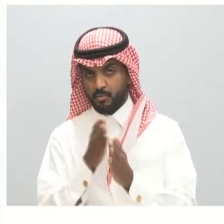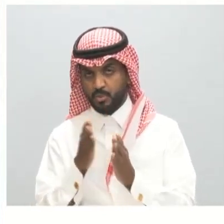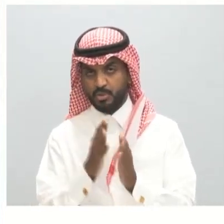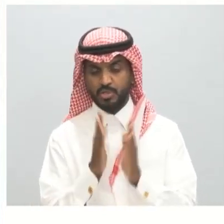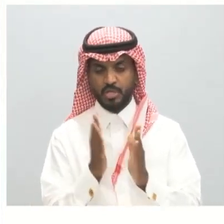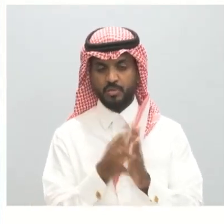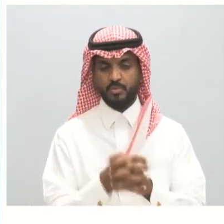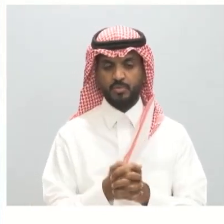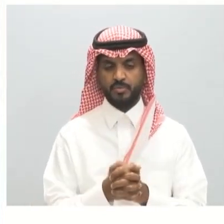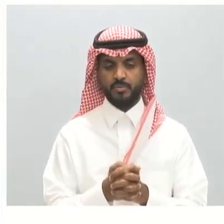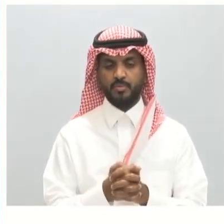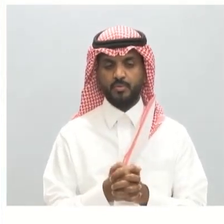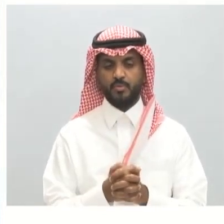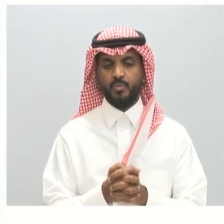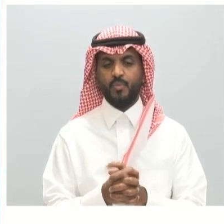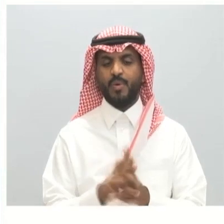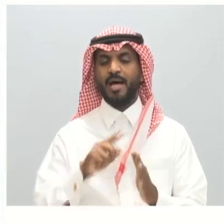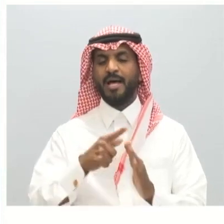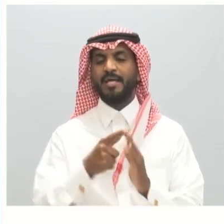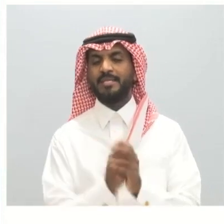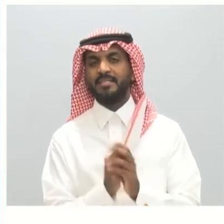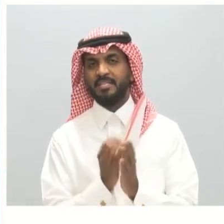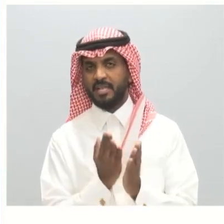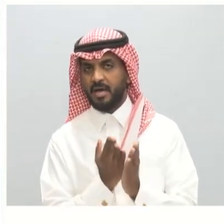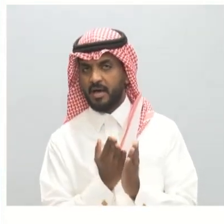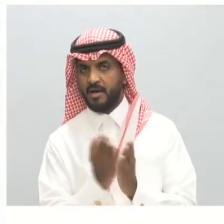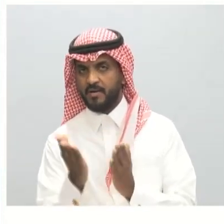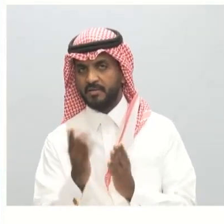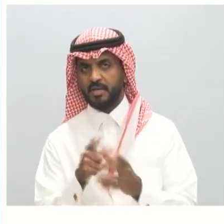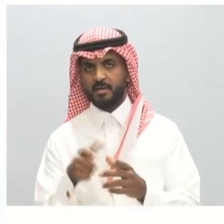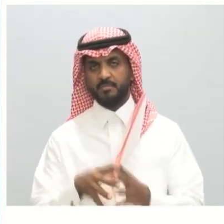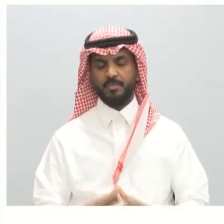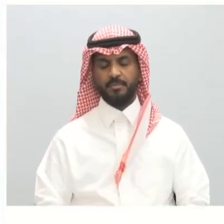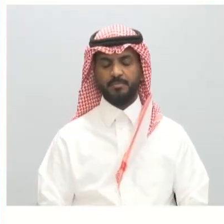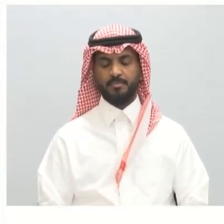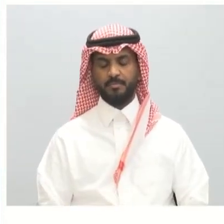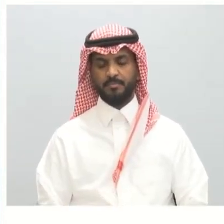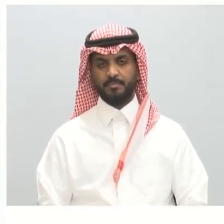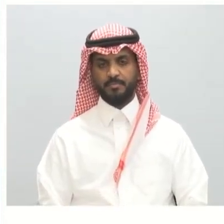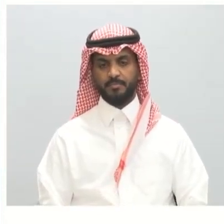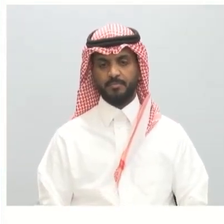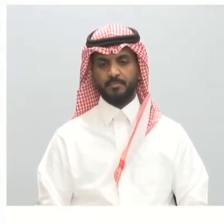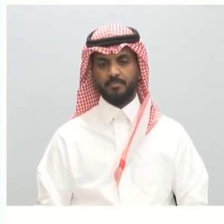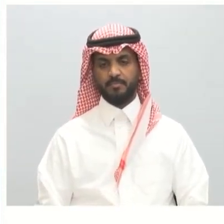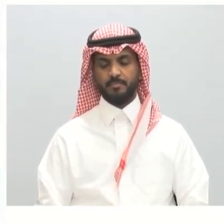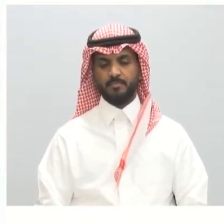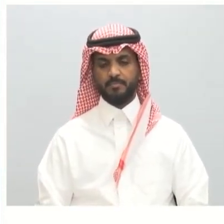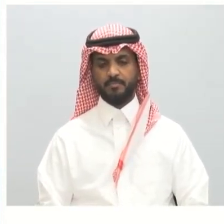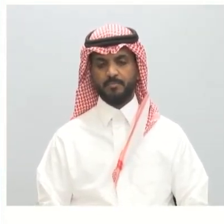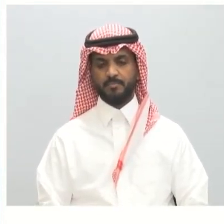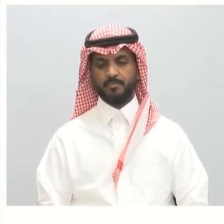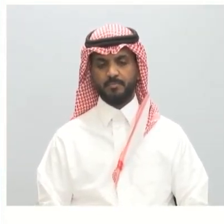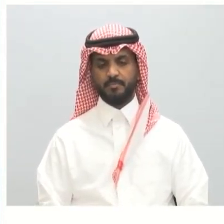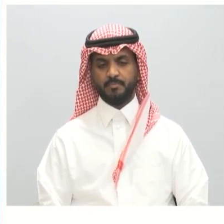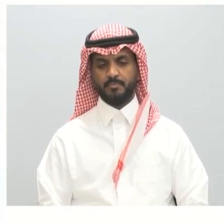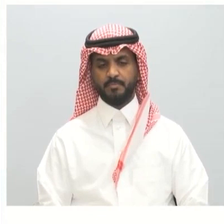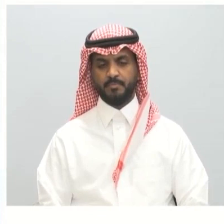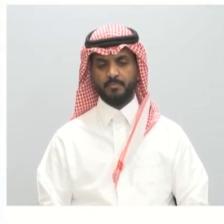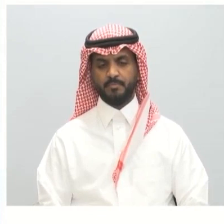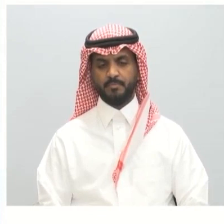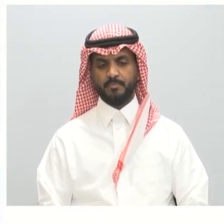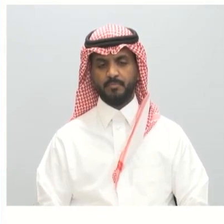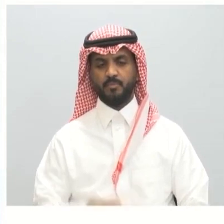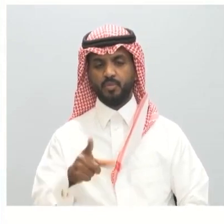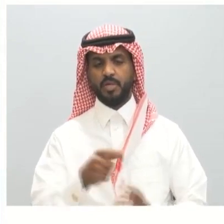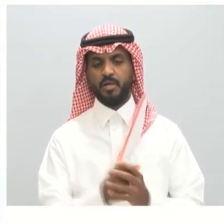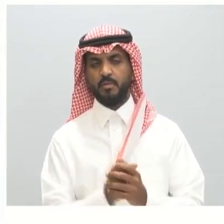الروبوت الافتراضي وعدد الانعطافات التي يقوم بها